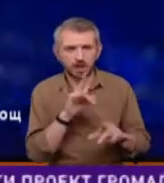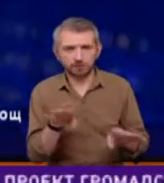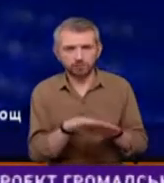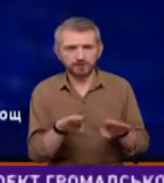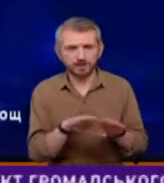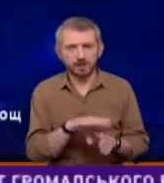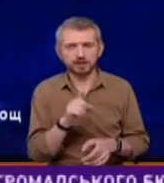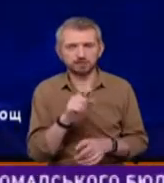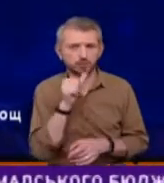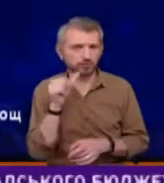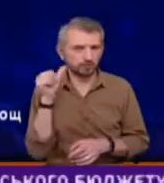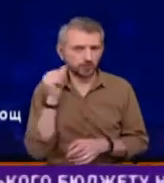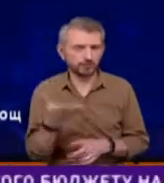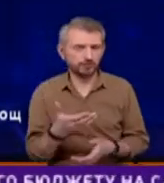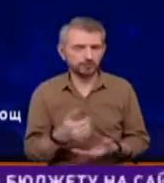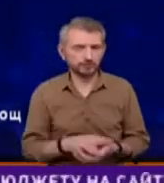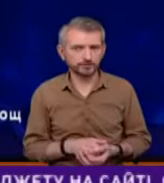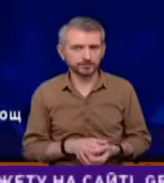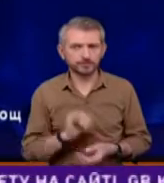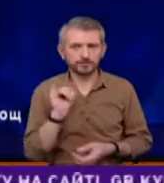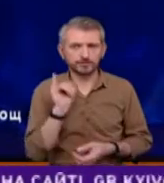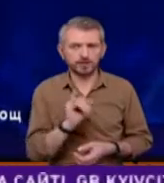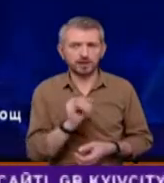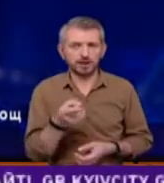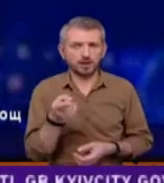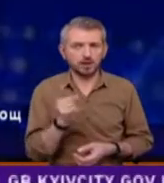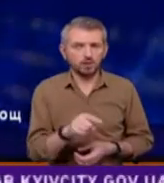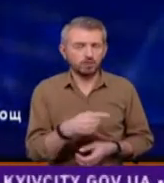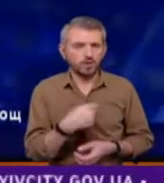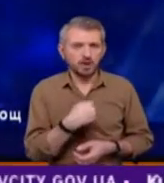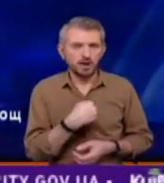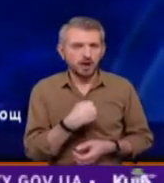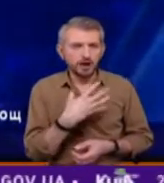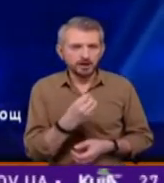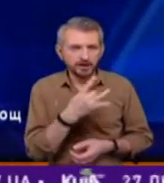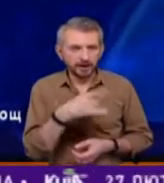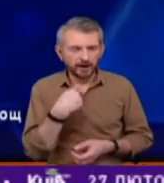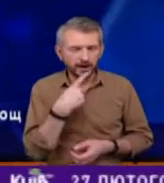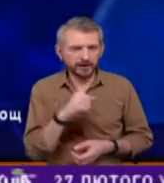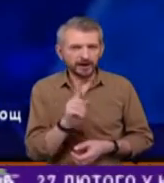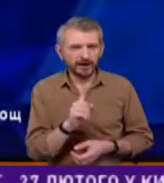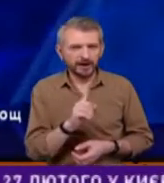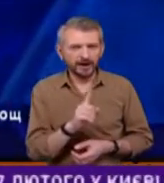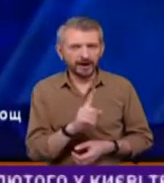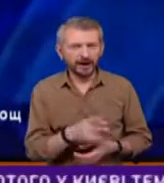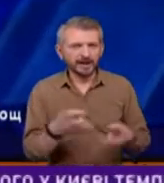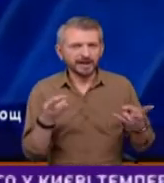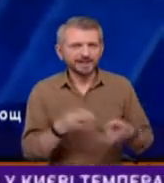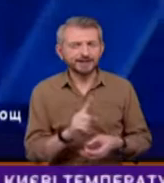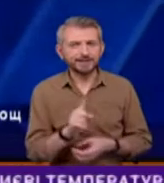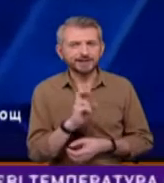з минулим роком. Так. І тому я ще раз кажу, що треба,